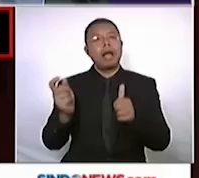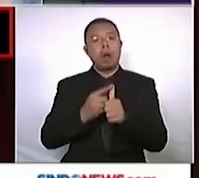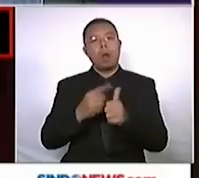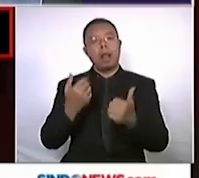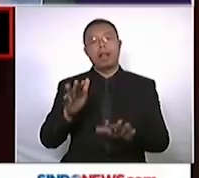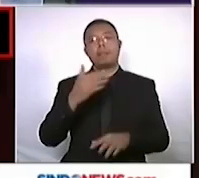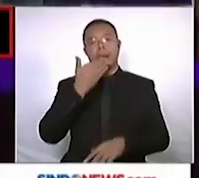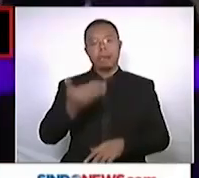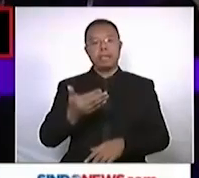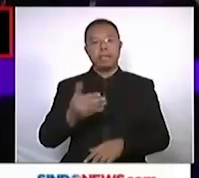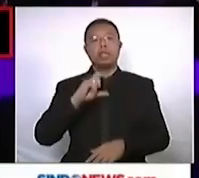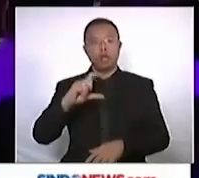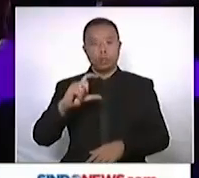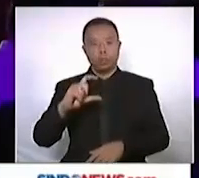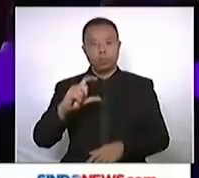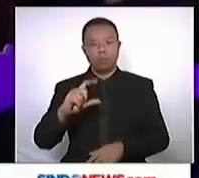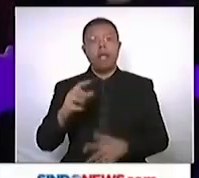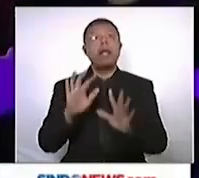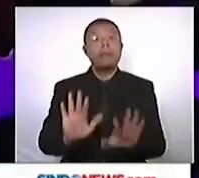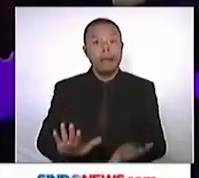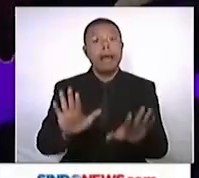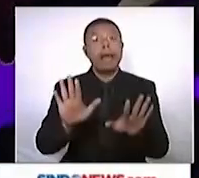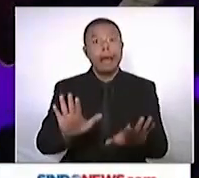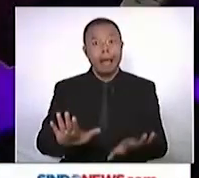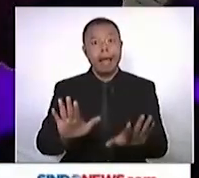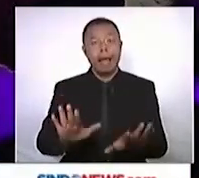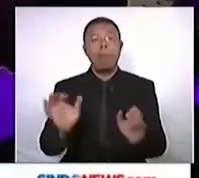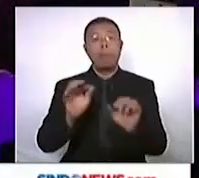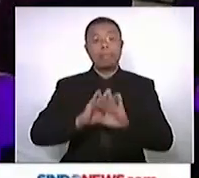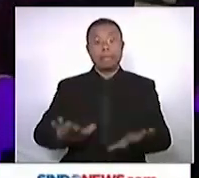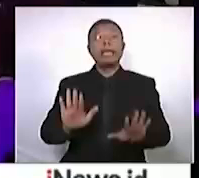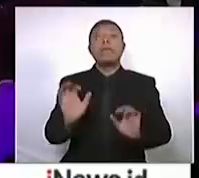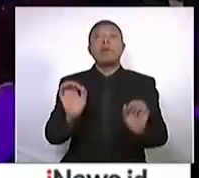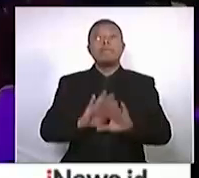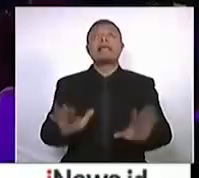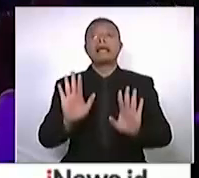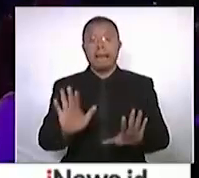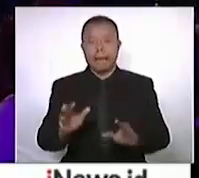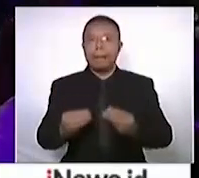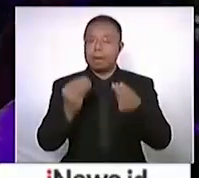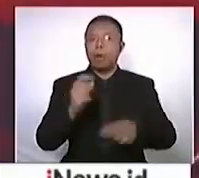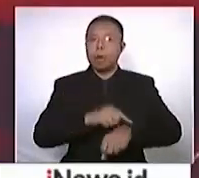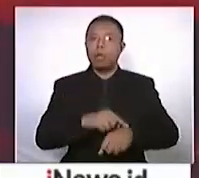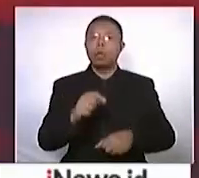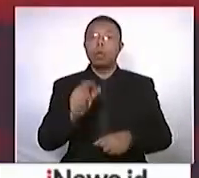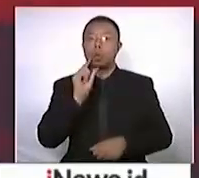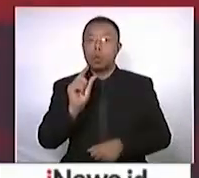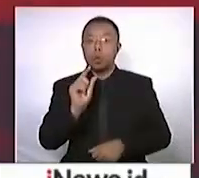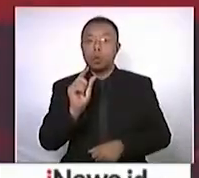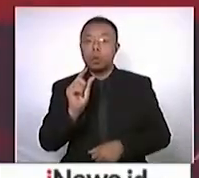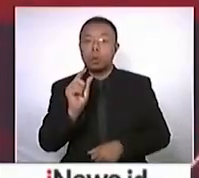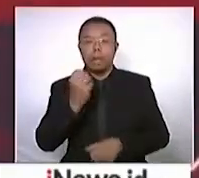utamanya. Selesai. Cukup. Baik. Harap tenang. Masih belum kita selesai. Lanjutkan. Ini masih belum selesai ini. Kami berikan kesempatan